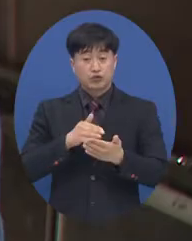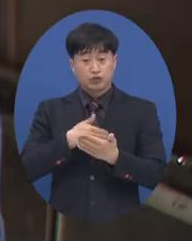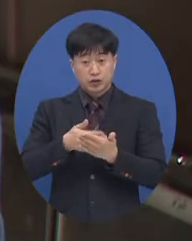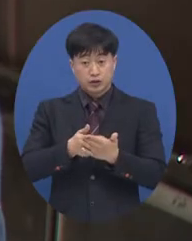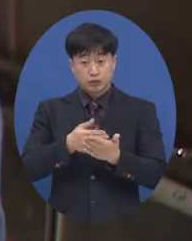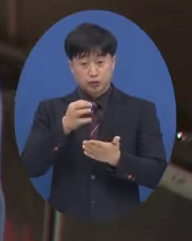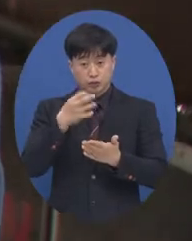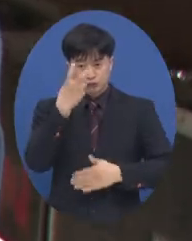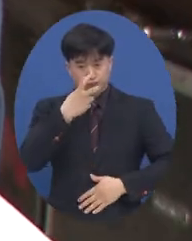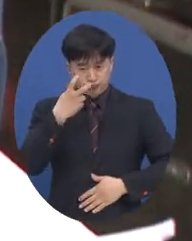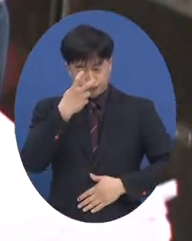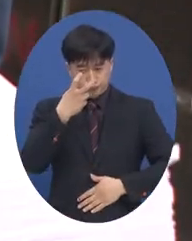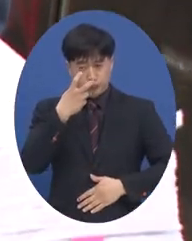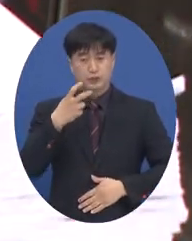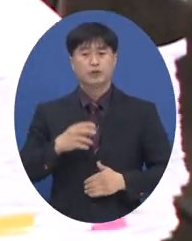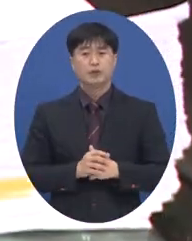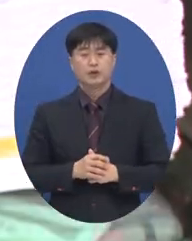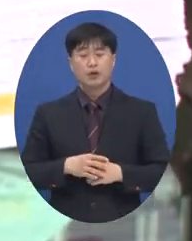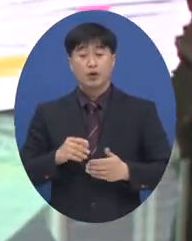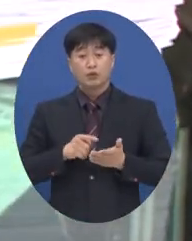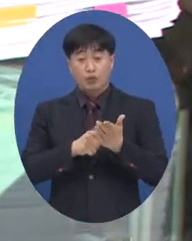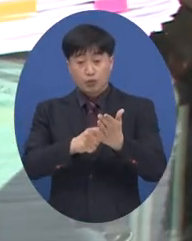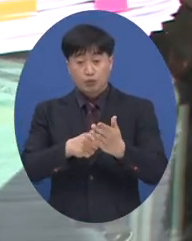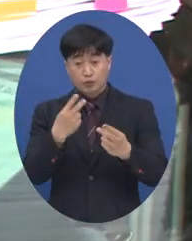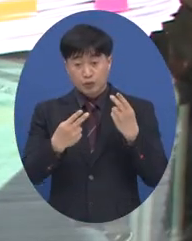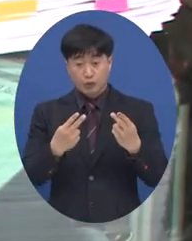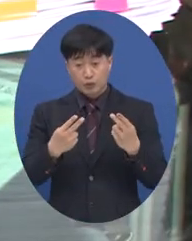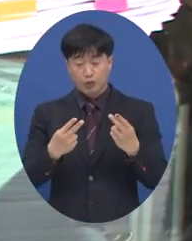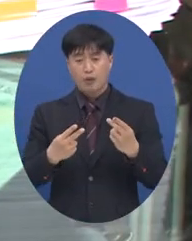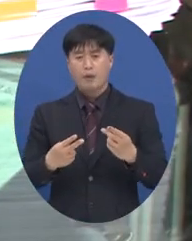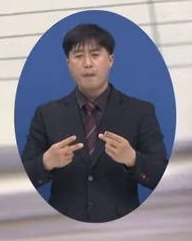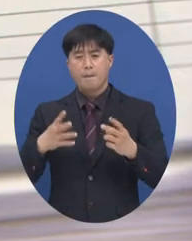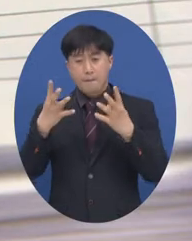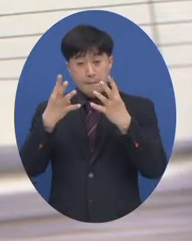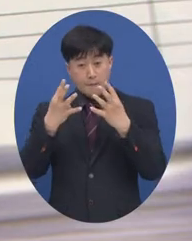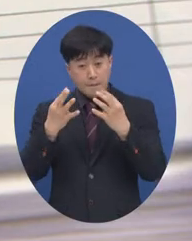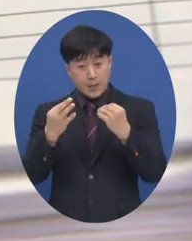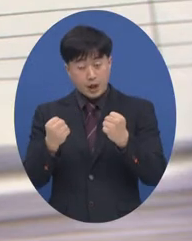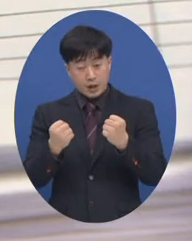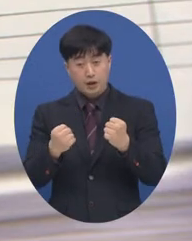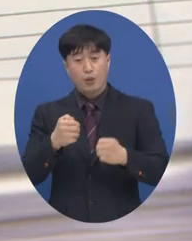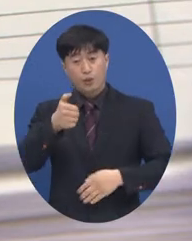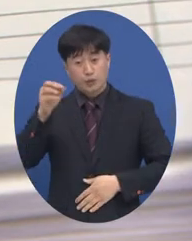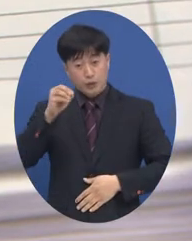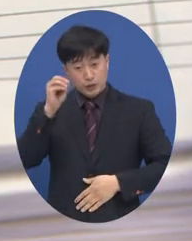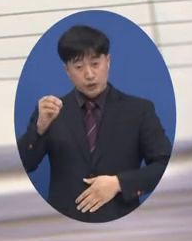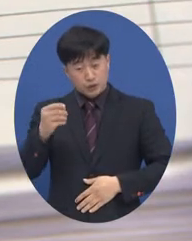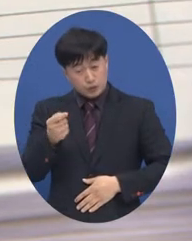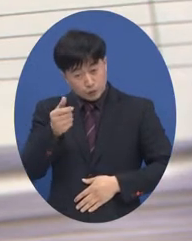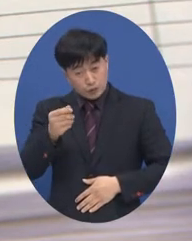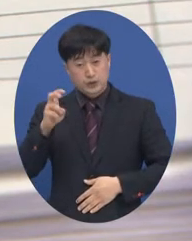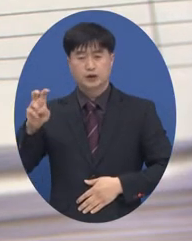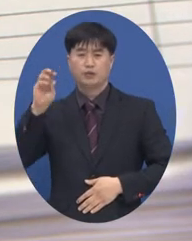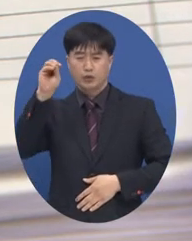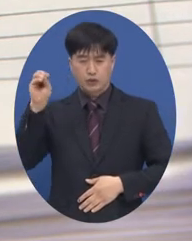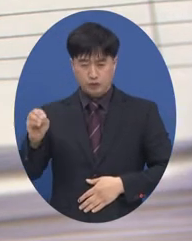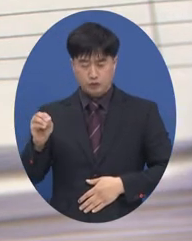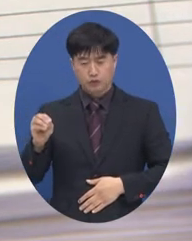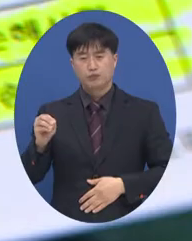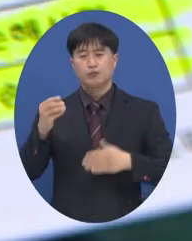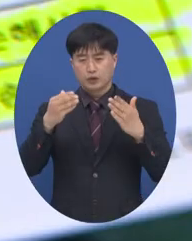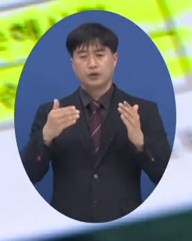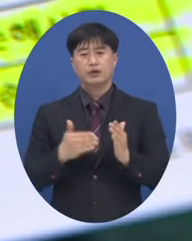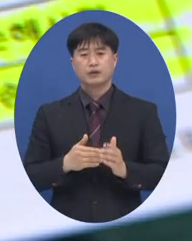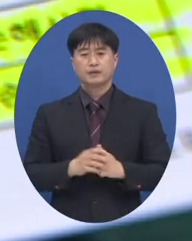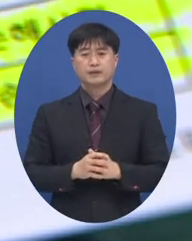비용을 살펴보니 청구액 대비 보험사로 부터 많게는 50% 에서 적게는 20% 밖에 받지 못했습니다